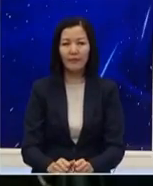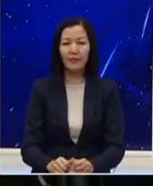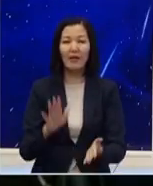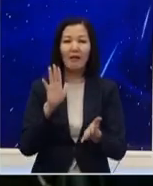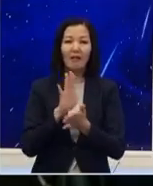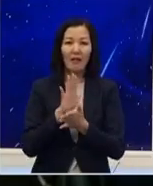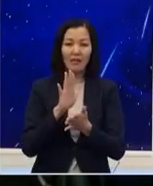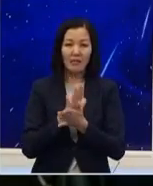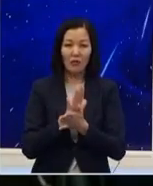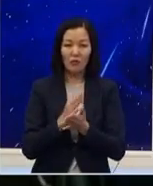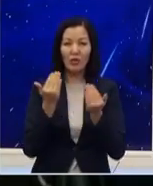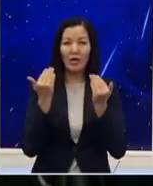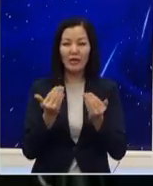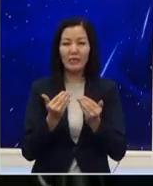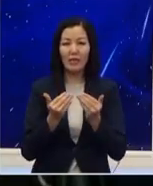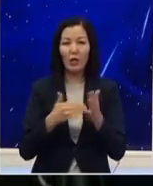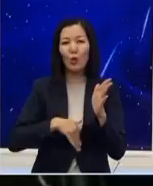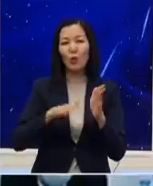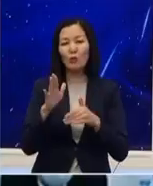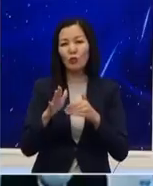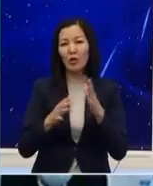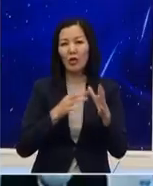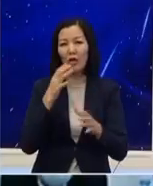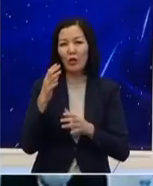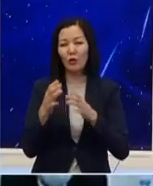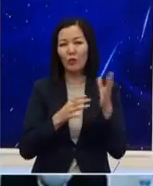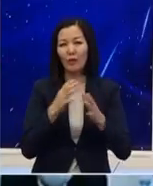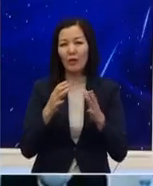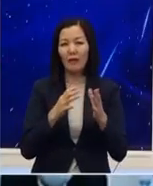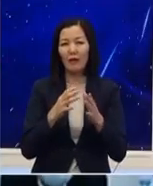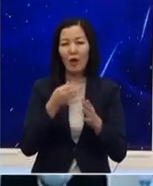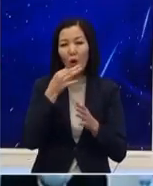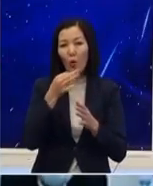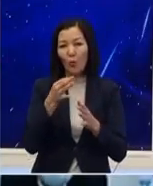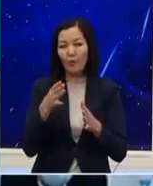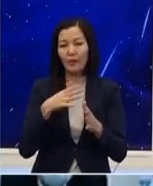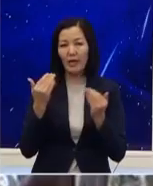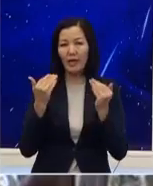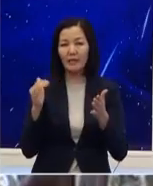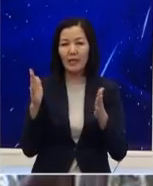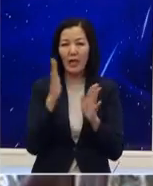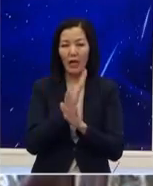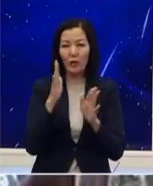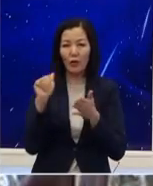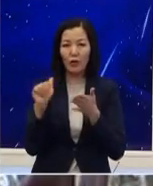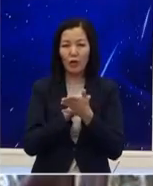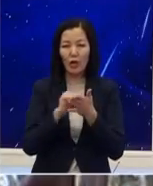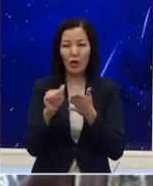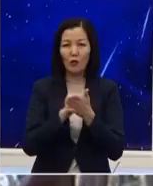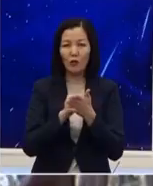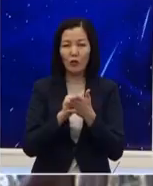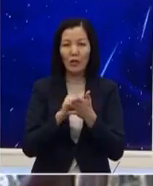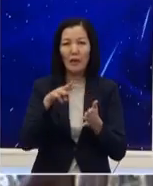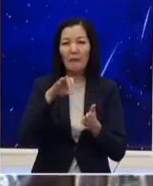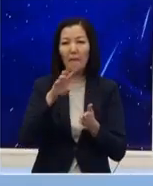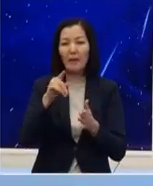Ластаушы төлейт түзейт, озық әлемдік тәжірбие, жаңа экологиялық кодекс қағидаты да осыған арқа сүйейді. Асқар Маминнің